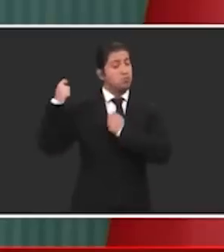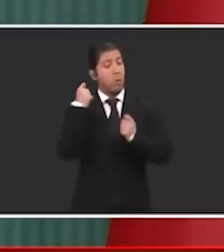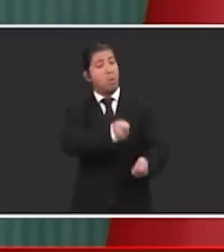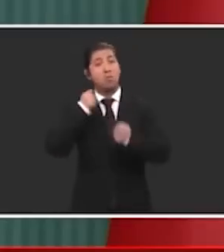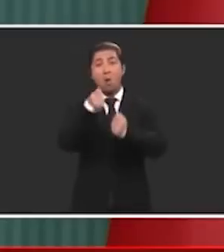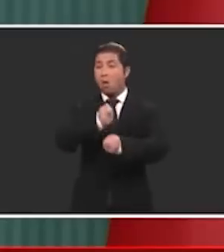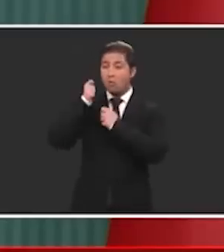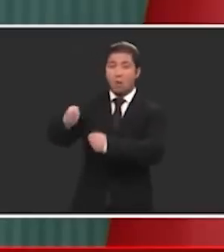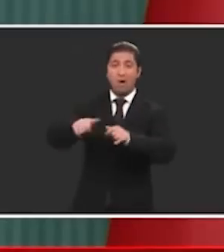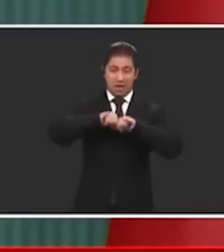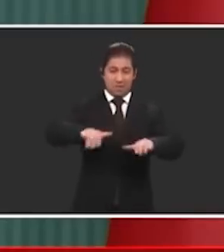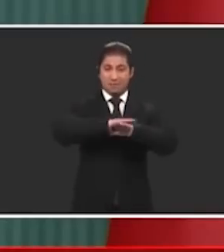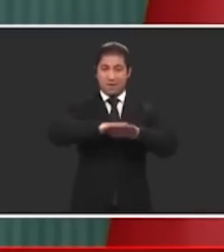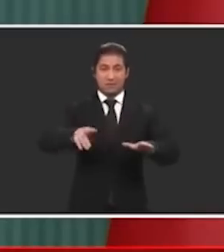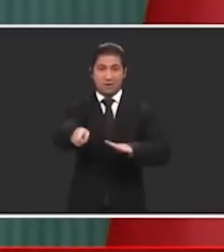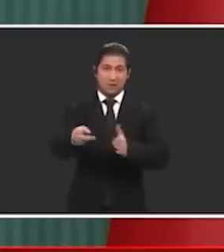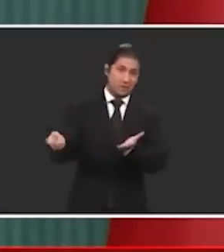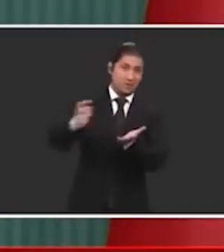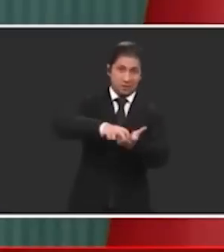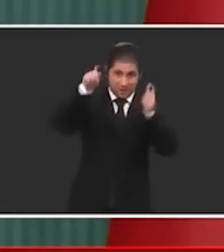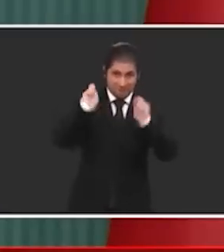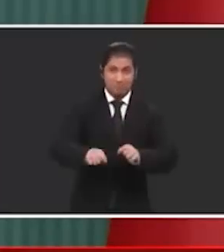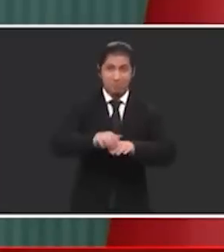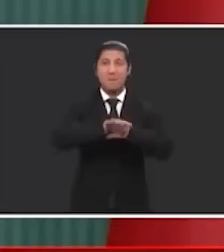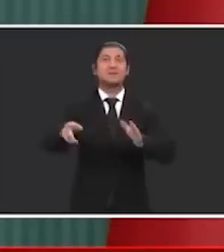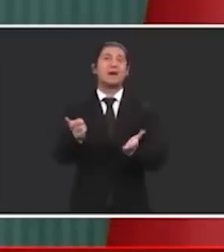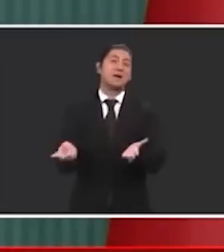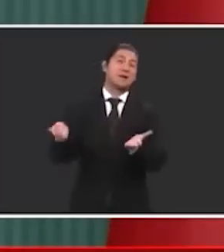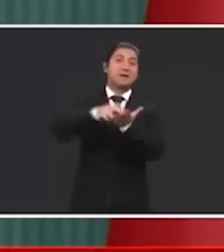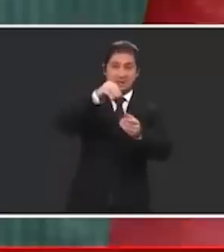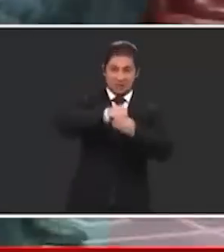dayatmalarla aynı masanın üzerine çıkmaya, masanın üzerinde